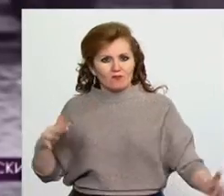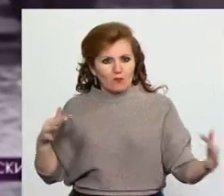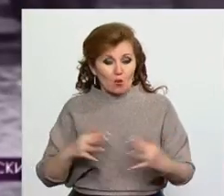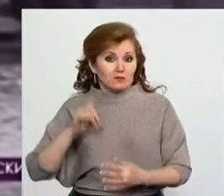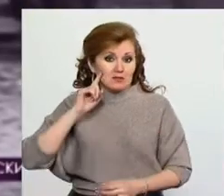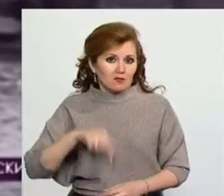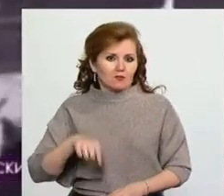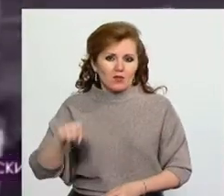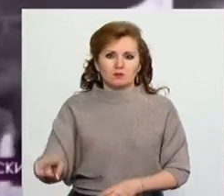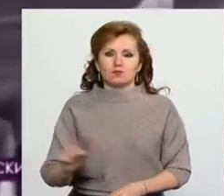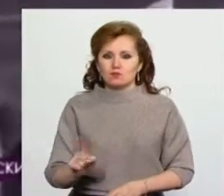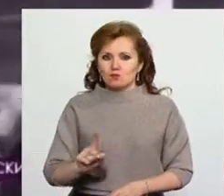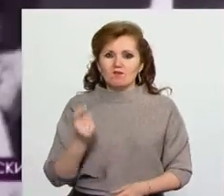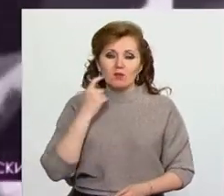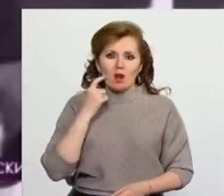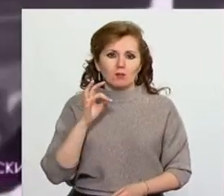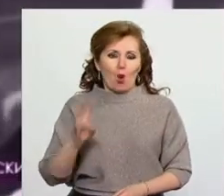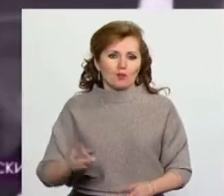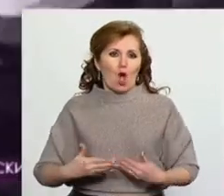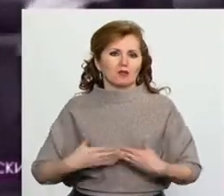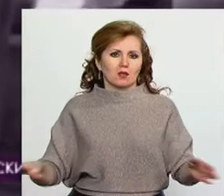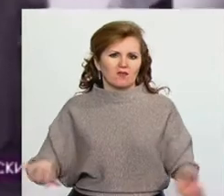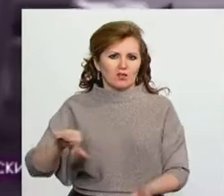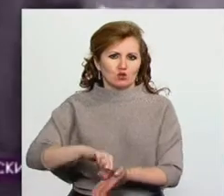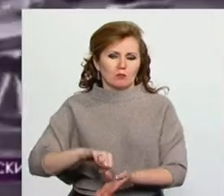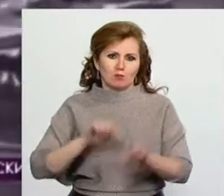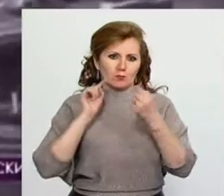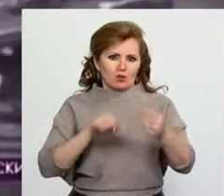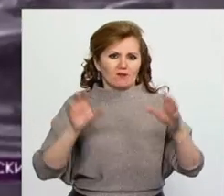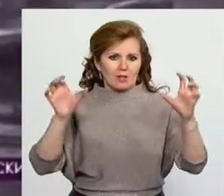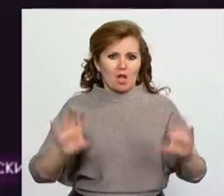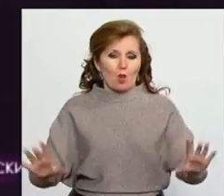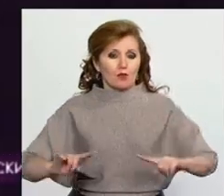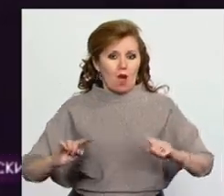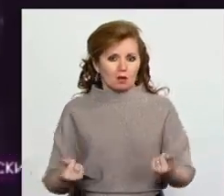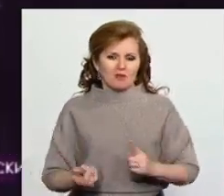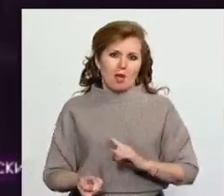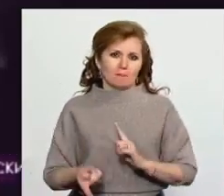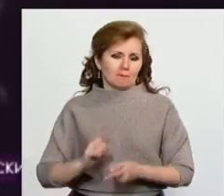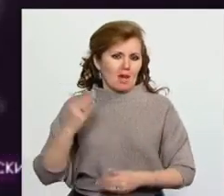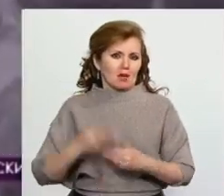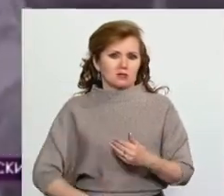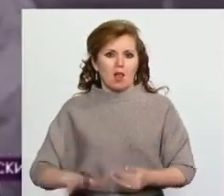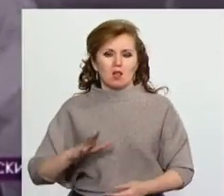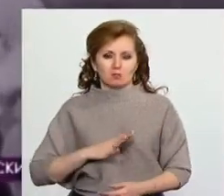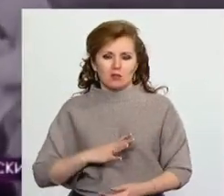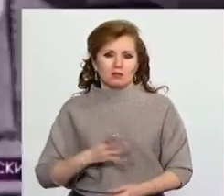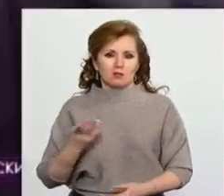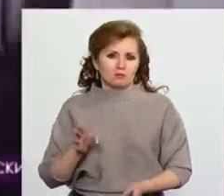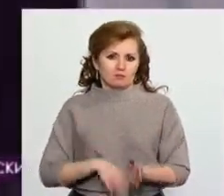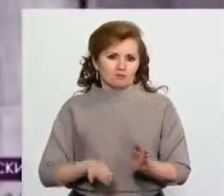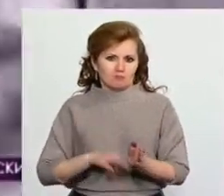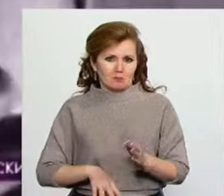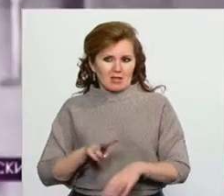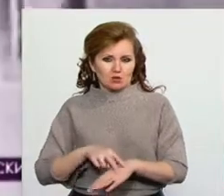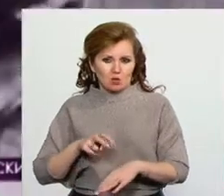началом репрессий в Сарапуле он открыто выступил против незаконных арестов и перестал выделять милиционеров для ночных рейдов, за что